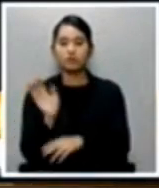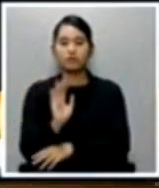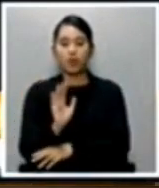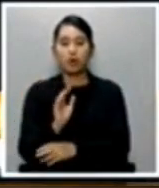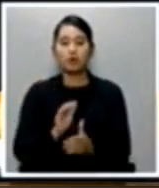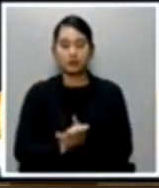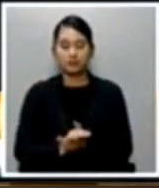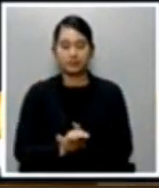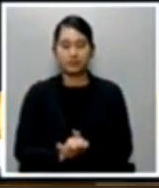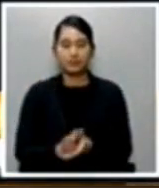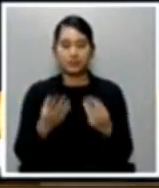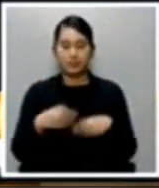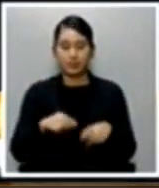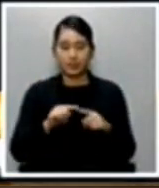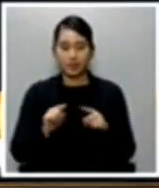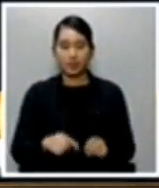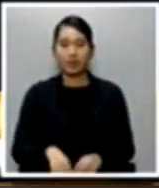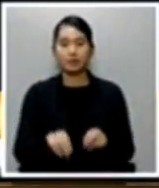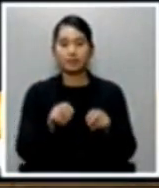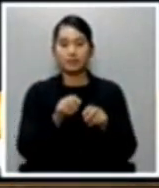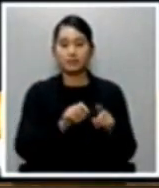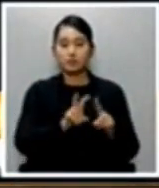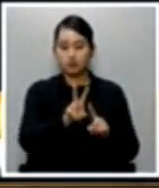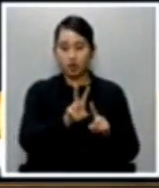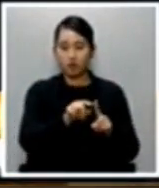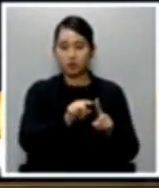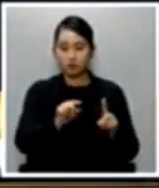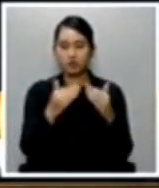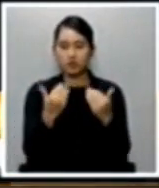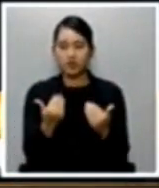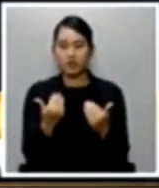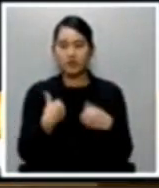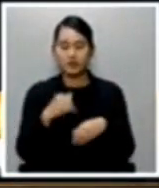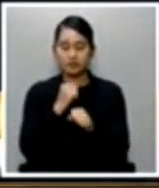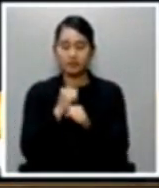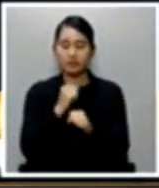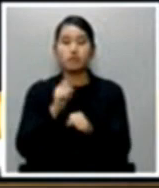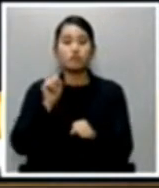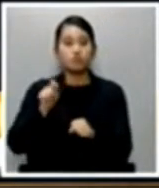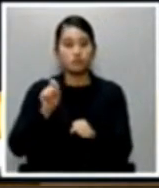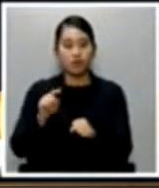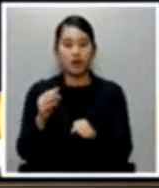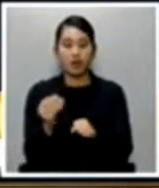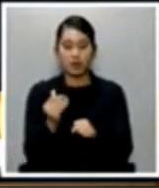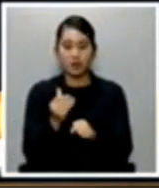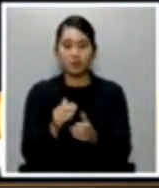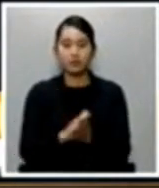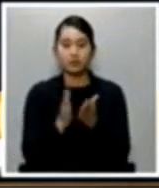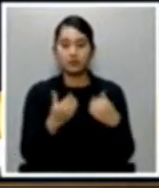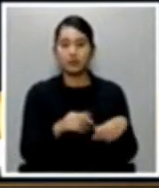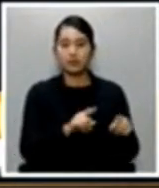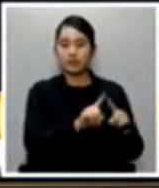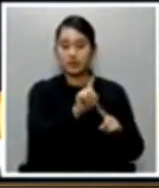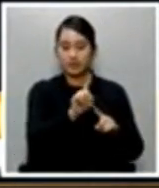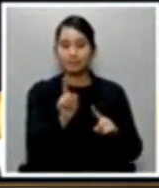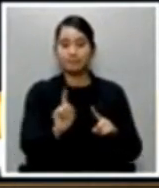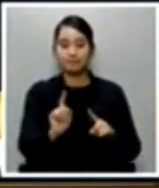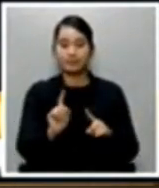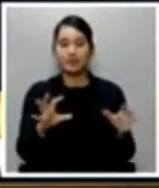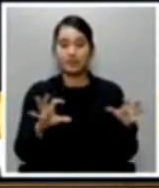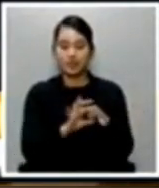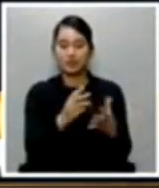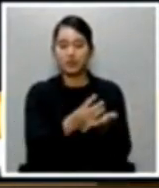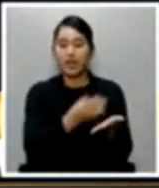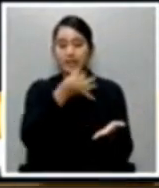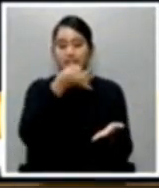นี้ส่วนมคอ2นั้นกำลังเร่งให้มีการทำงานที่เร็วขึ้นมคอ1นั้นเกี่ยวข้องกับเรื่องของวิ